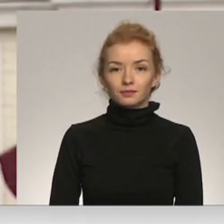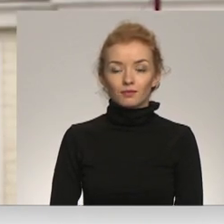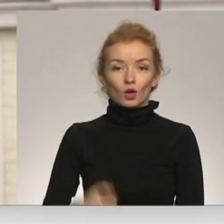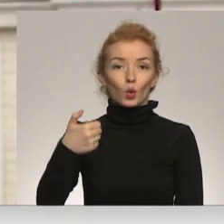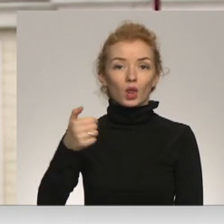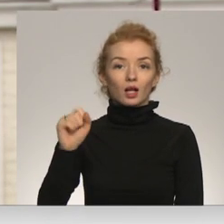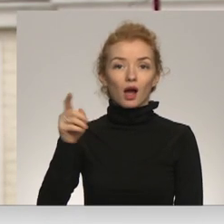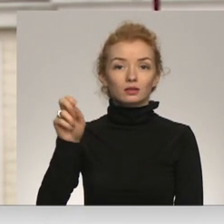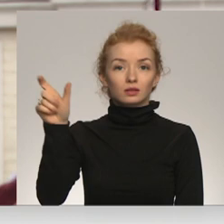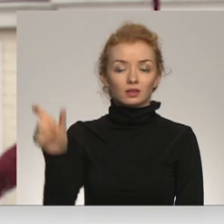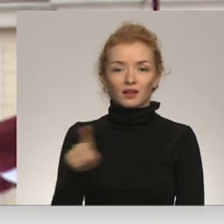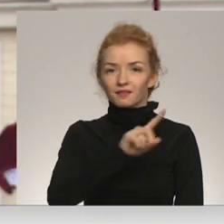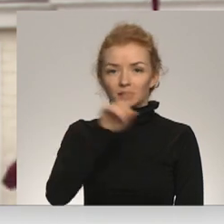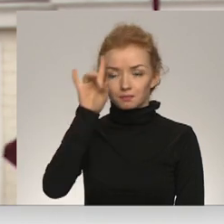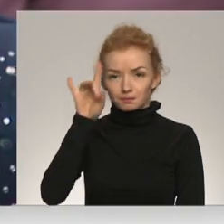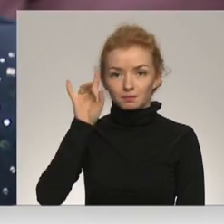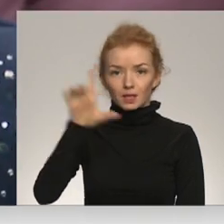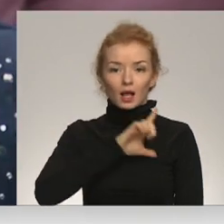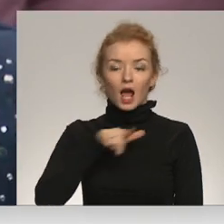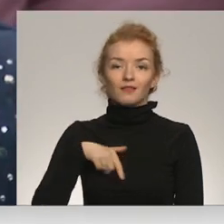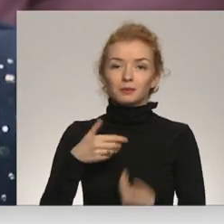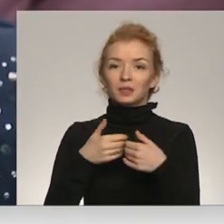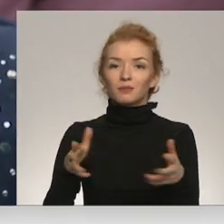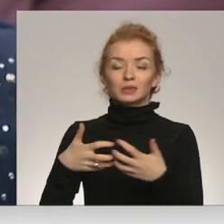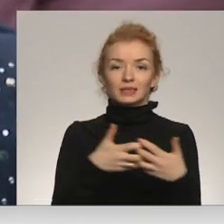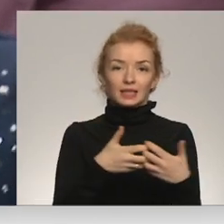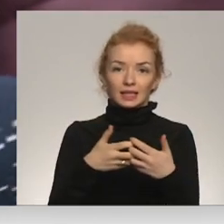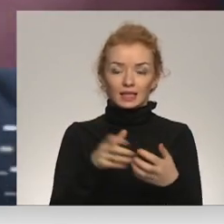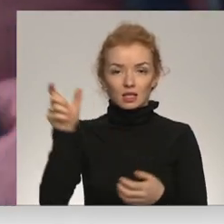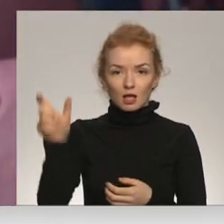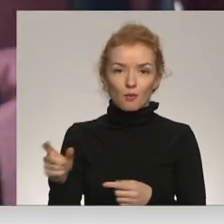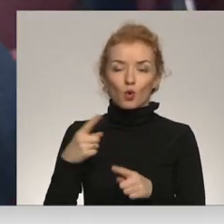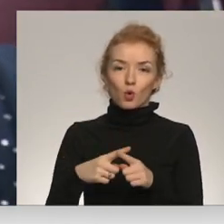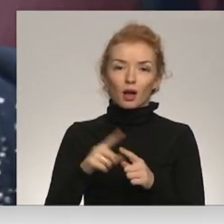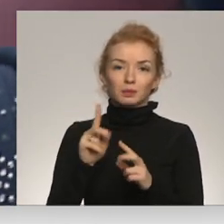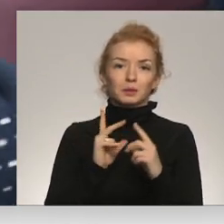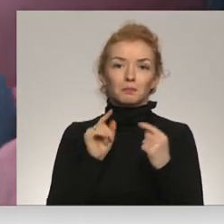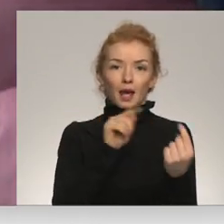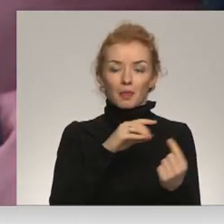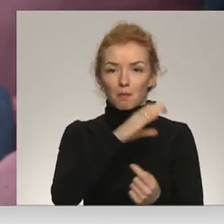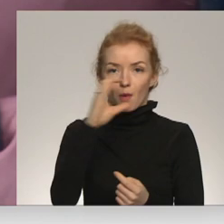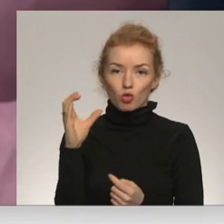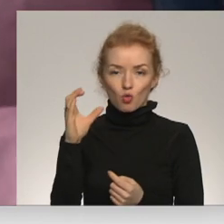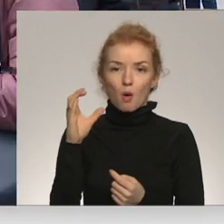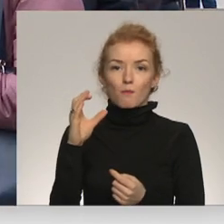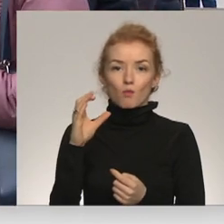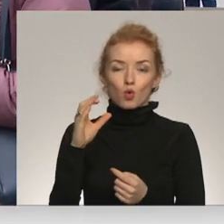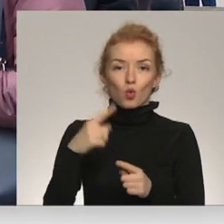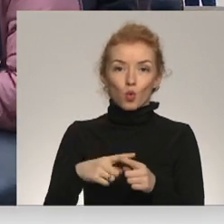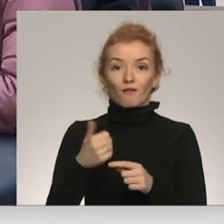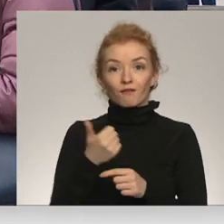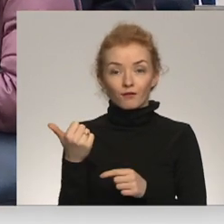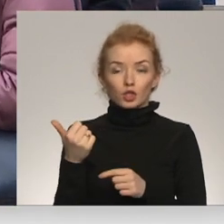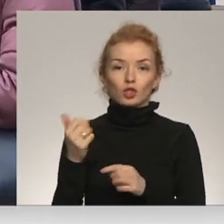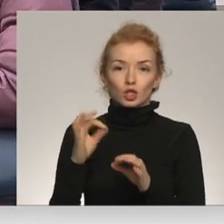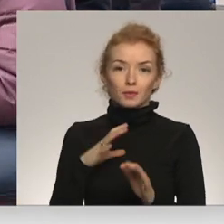Gunārs Astra ir viens no pazīstamākajiem latviešu brīvības cīnītājiem un padomju disidentiem, kurš savu uzskatu dēļ cietumā